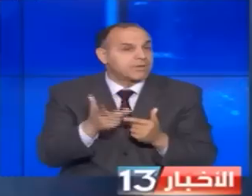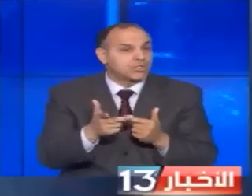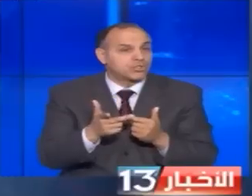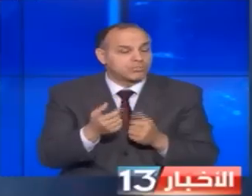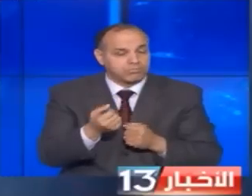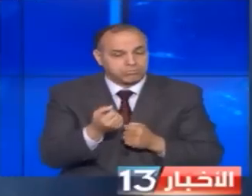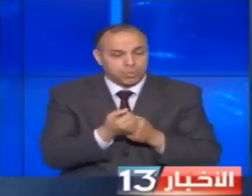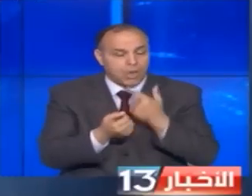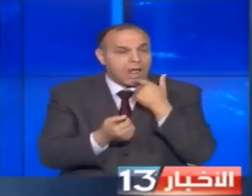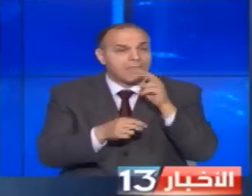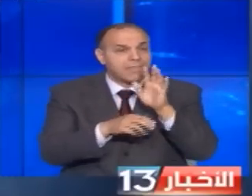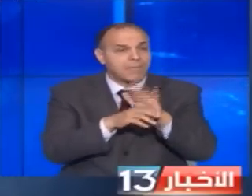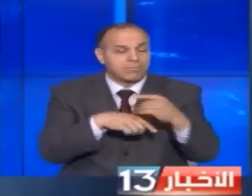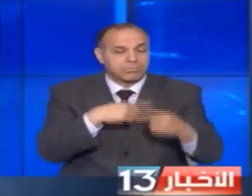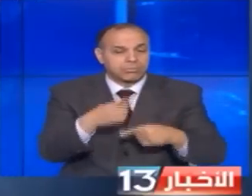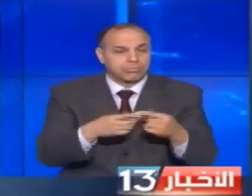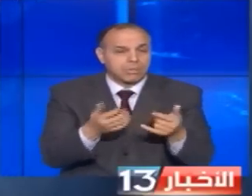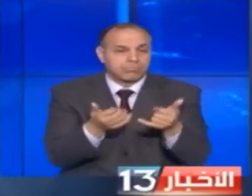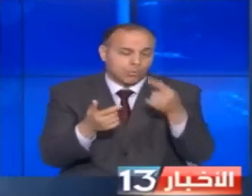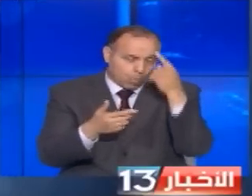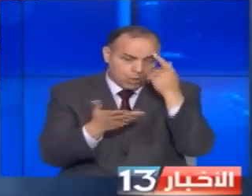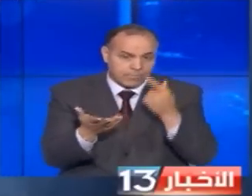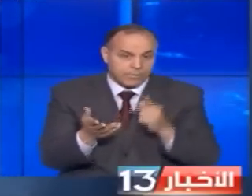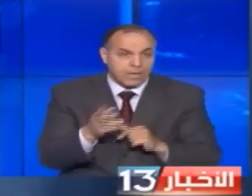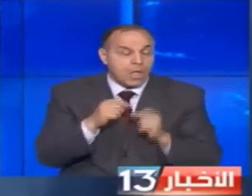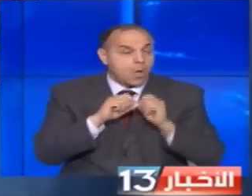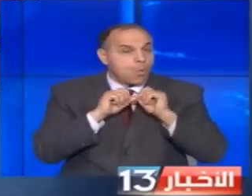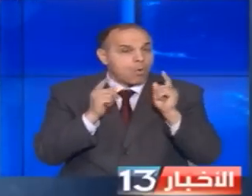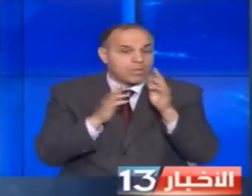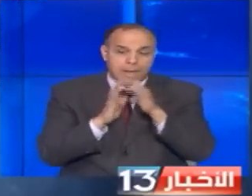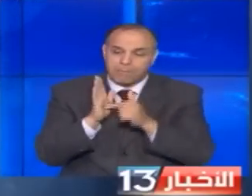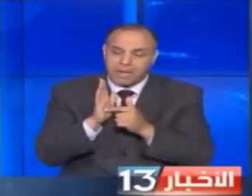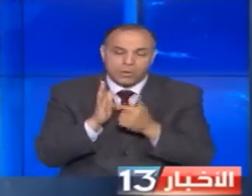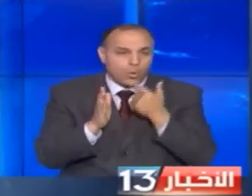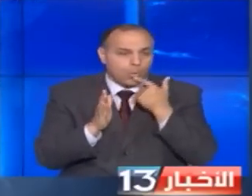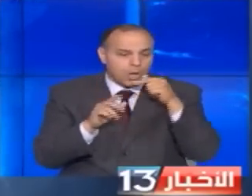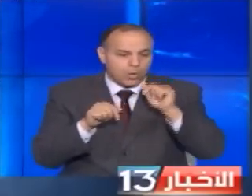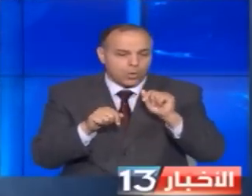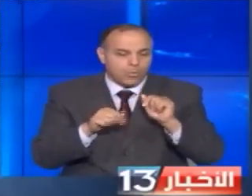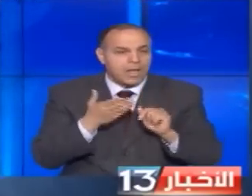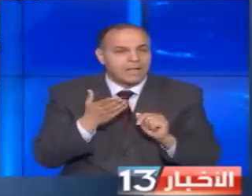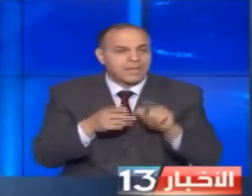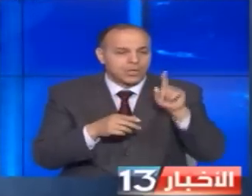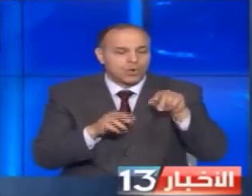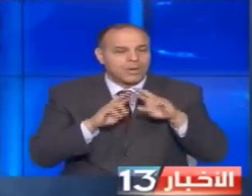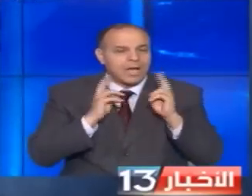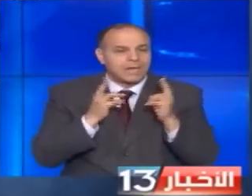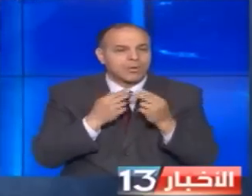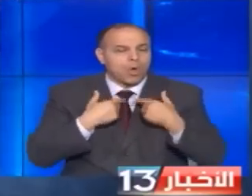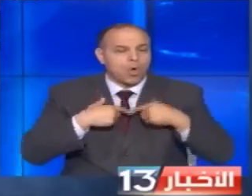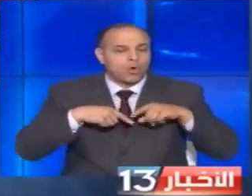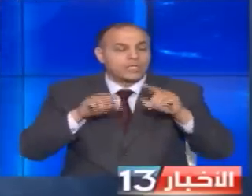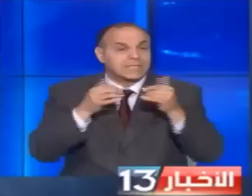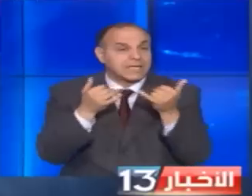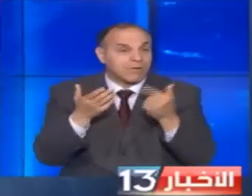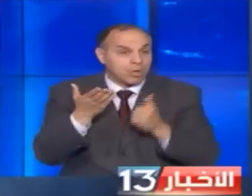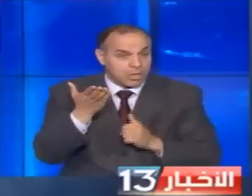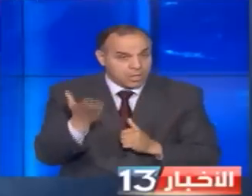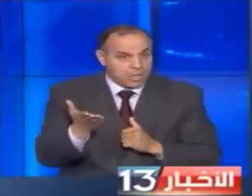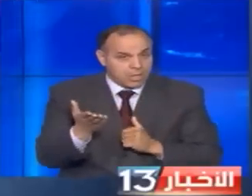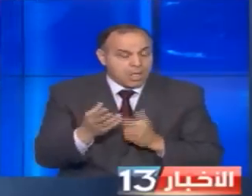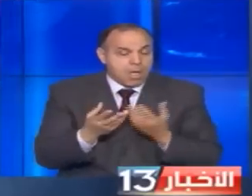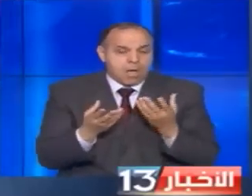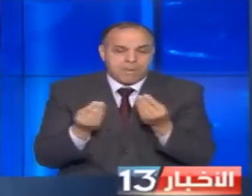تساعد على ضمان ديمومه هذا القطاع واوضحت في بيان اصدرته اليوم بمناسبه اليوم العالمي لحريه الصحافه ان